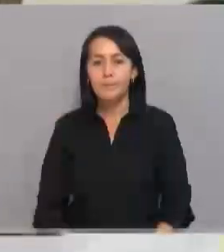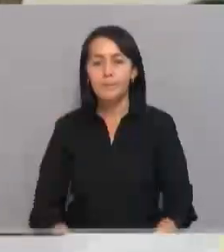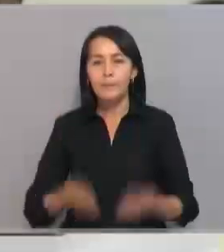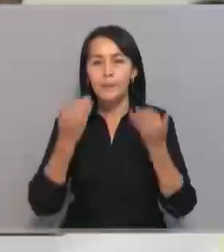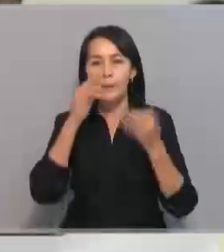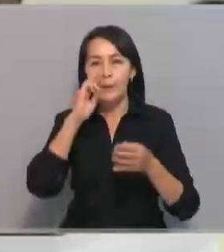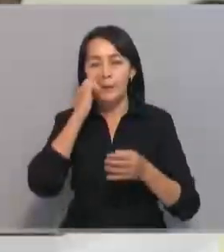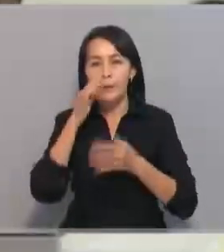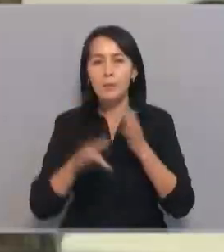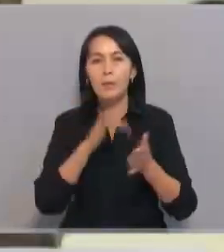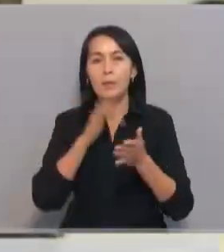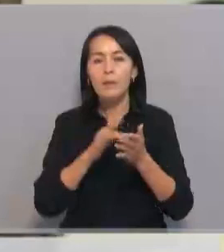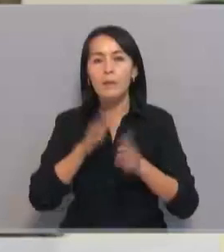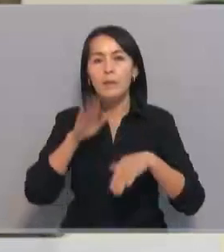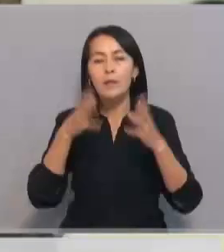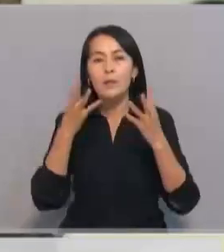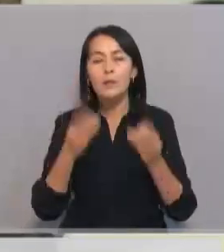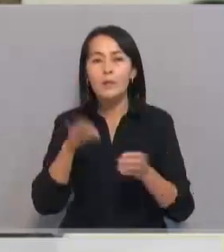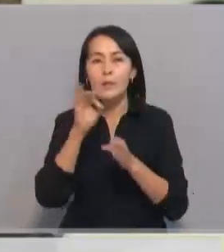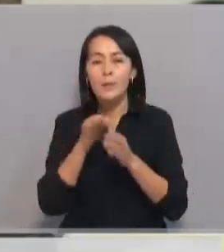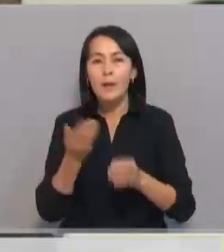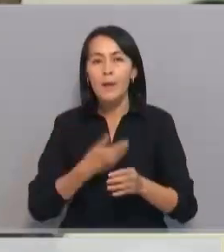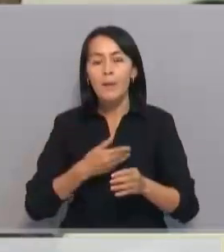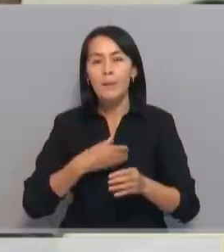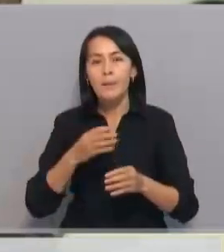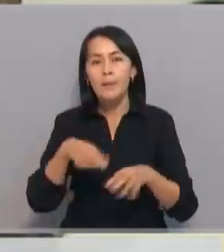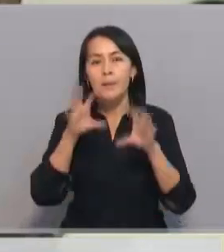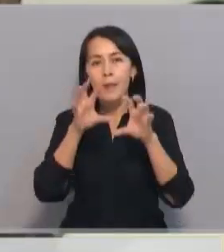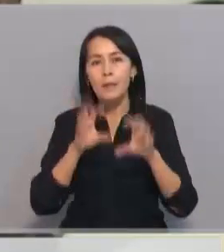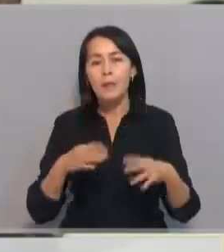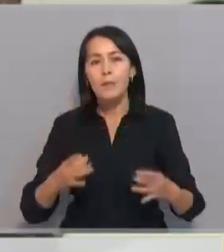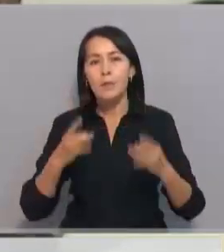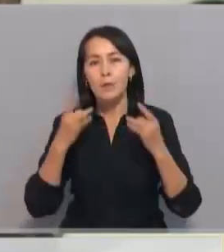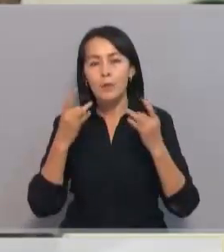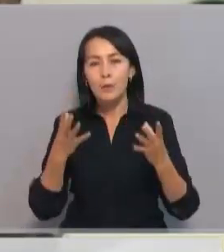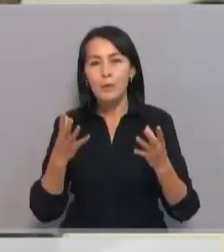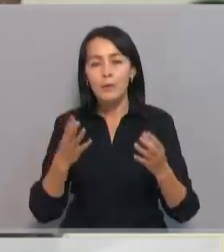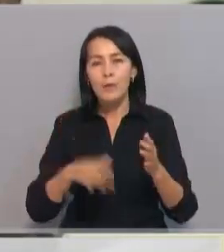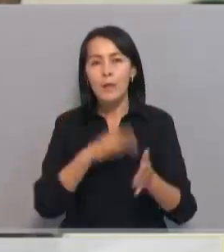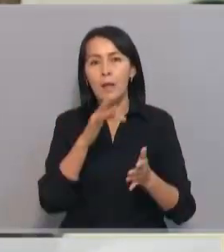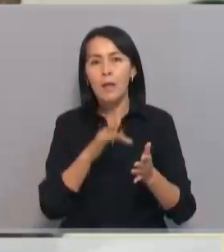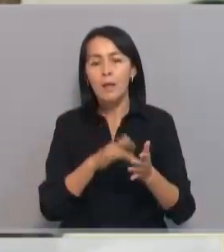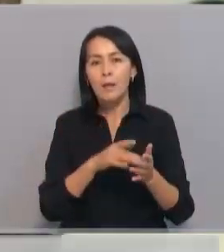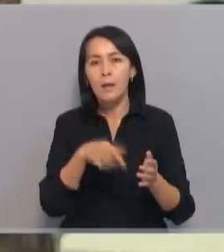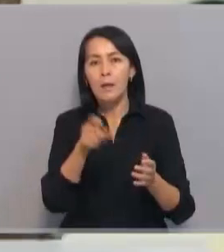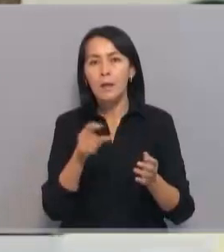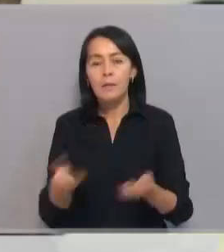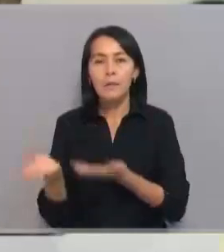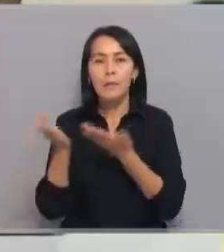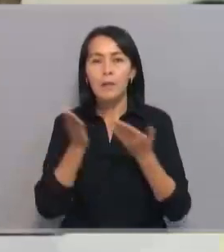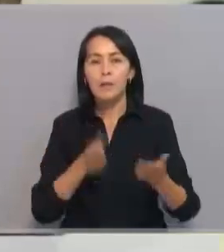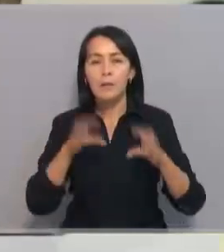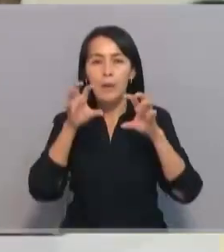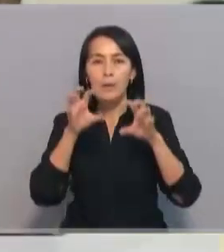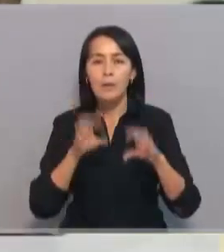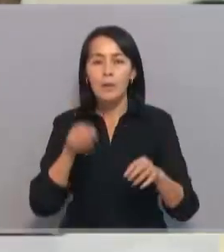Бүгін Шымкент қаласы ерекше күн, себебі біз атазаңды мерекелеп жатырмыз. Халық жиналып, сол